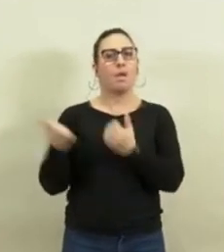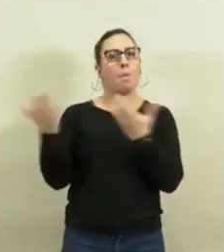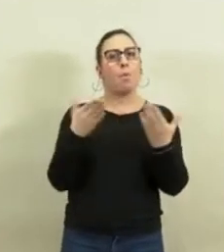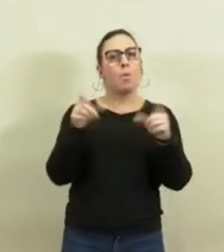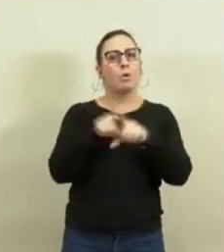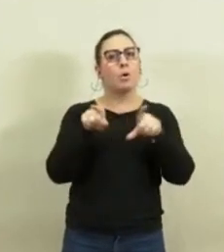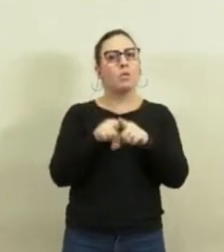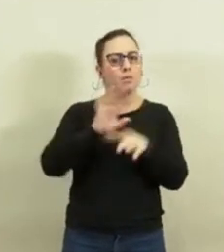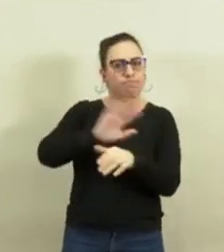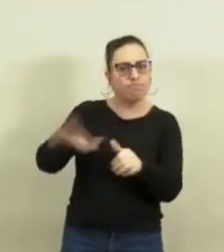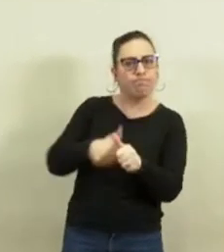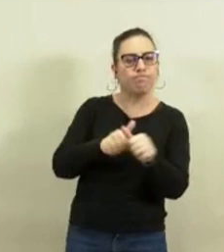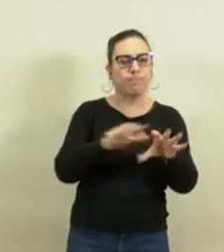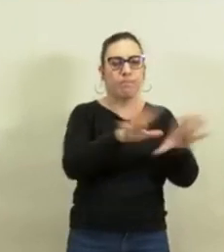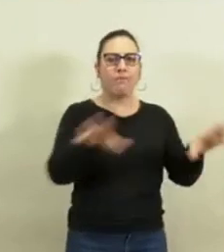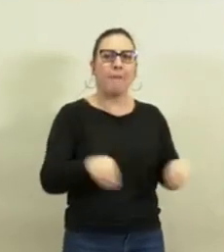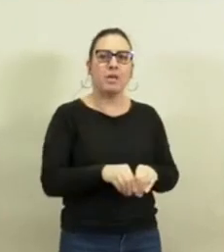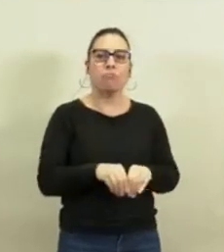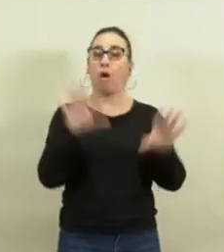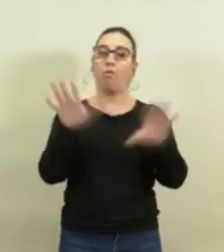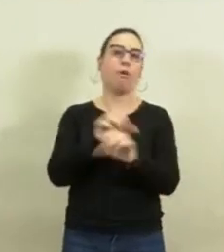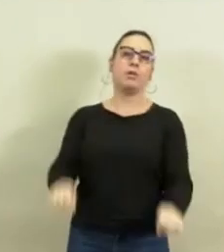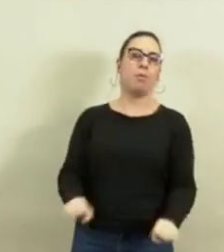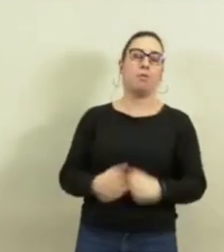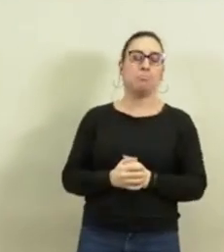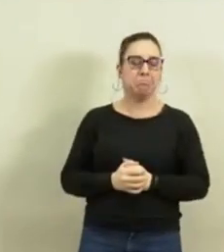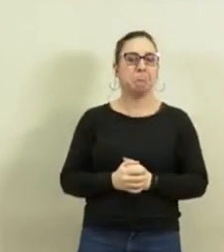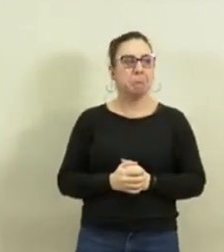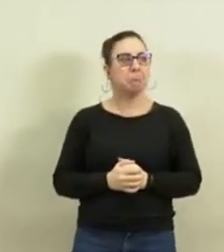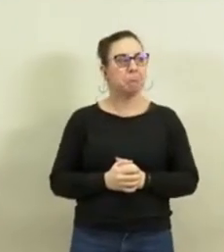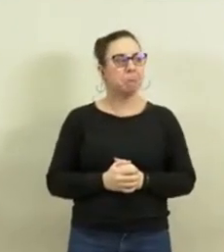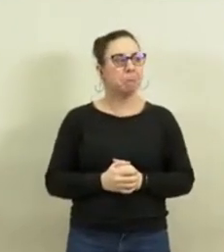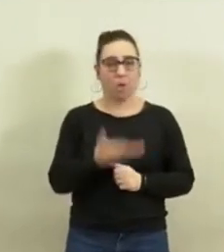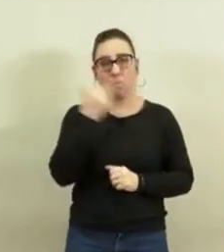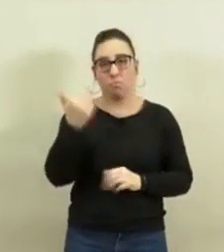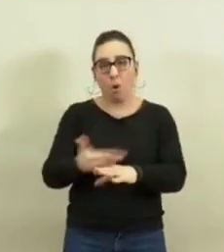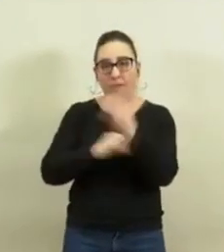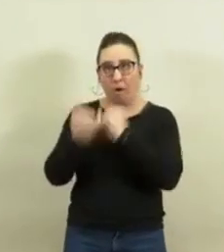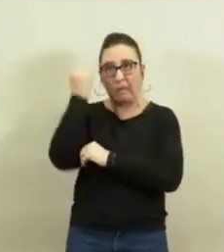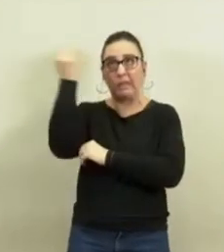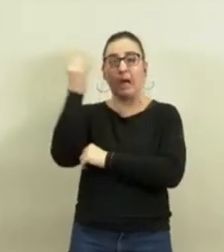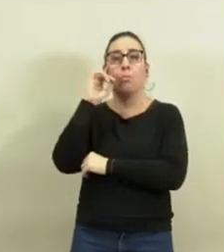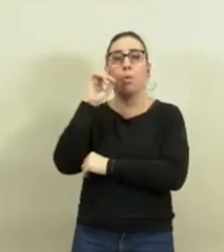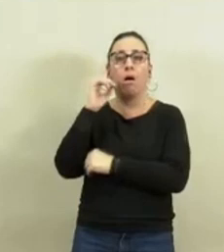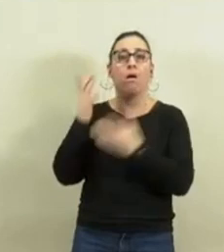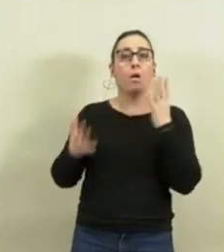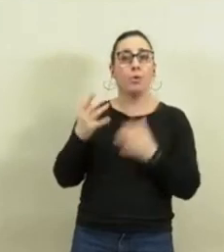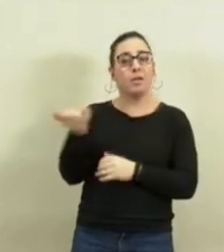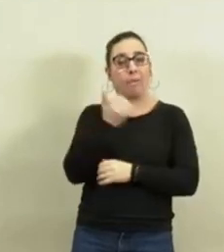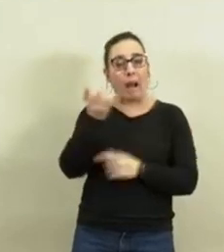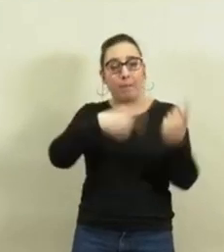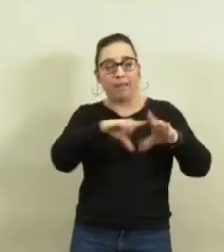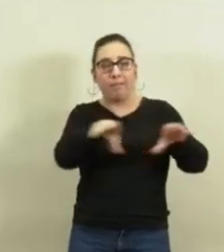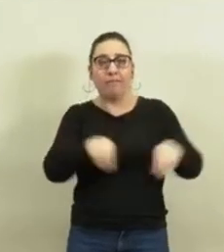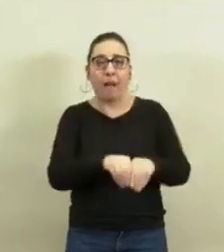faciliter l'accompagnement des familles. Formidable. Si vous y aviez pensé avant, elle n'aurait peut-être pas eu grand besoin de